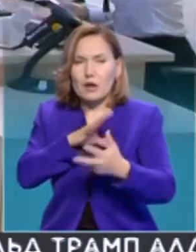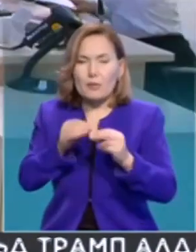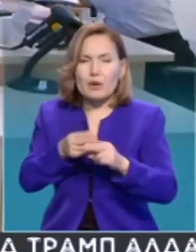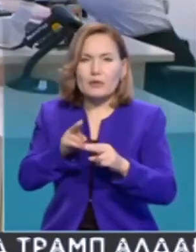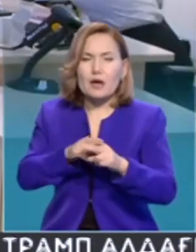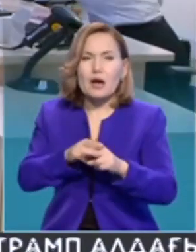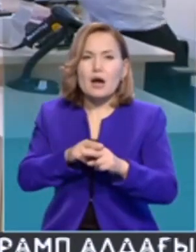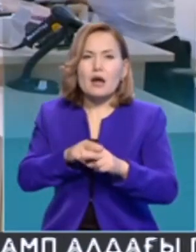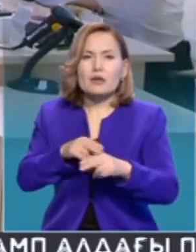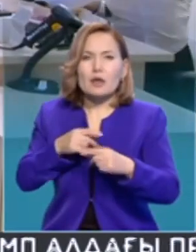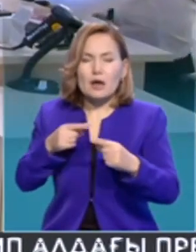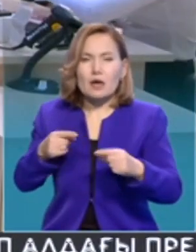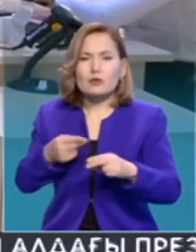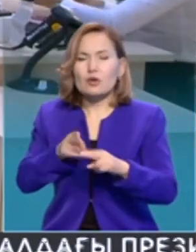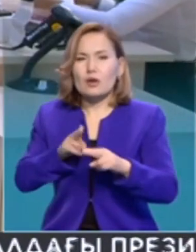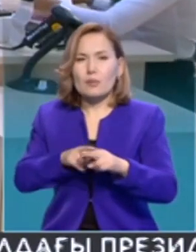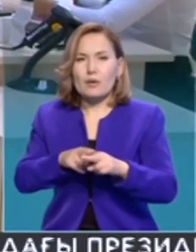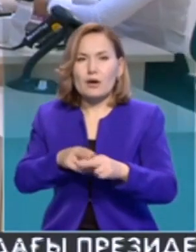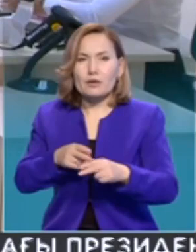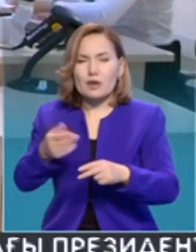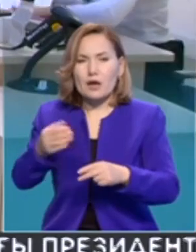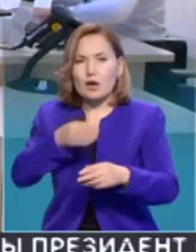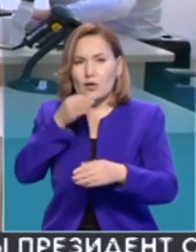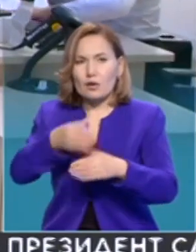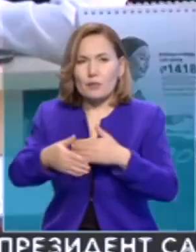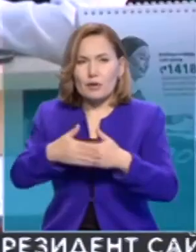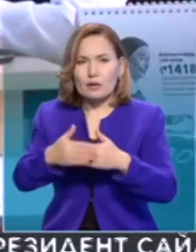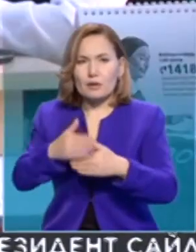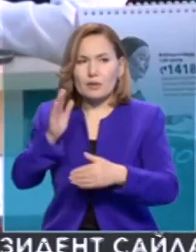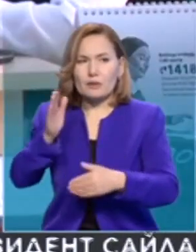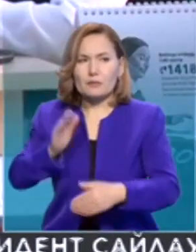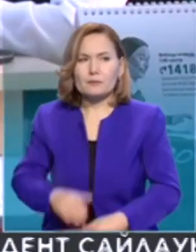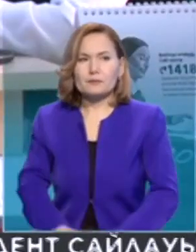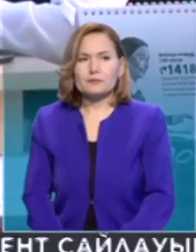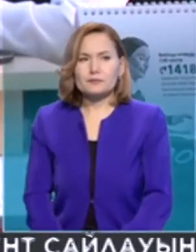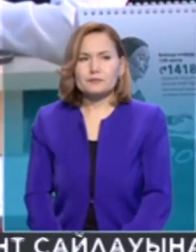немесе жалған ақпарат беру әкімшілік жауапкершілікке әкеп соғатынын тағы бір ескертеді.